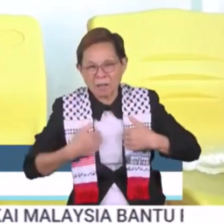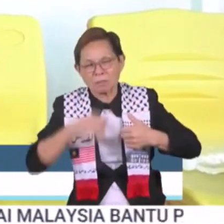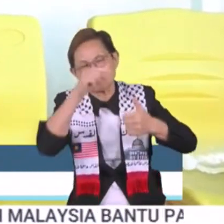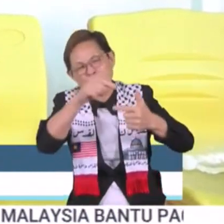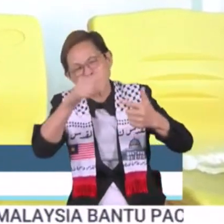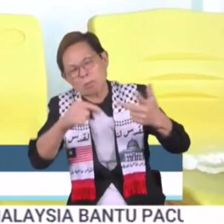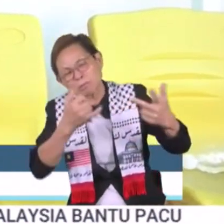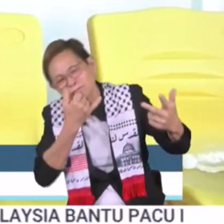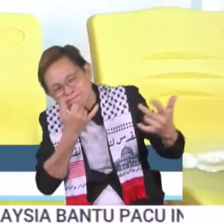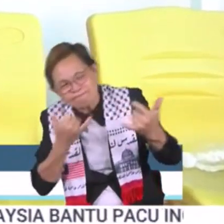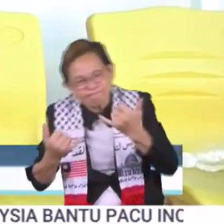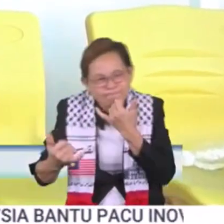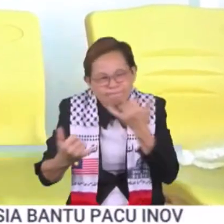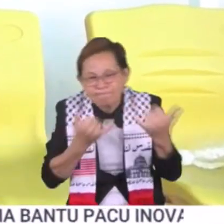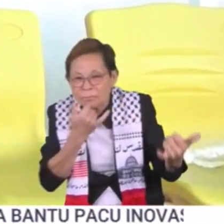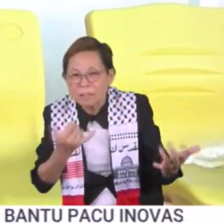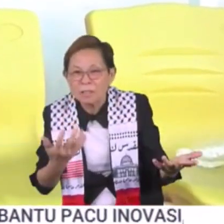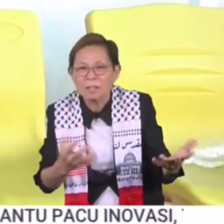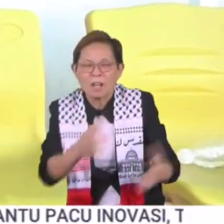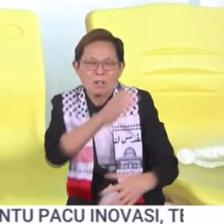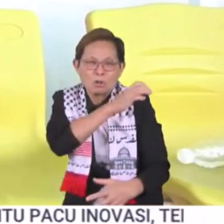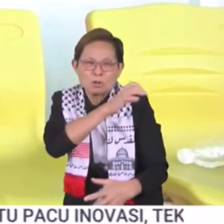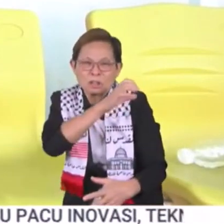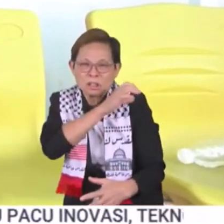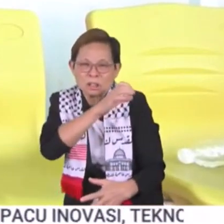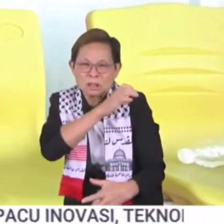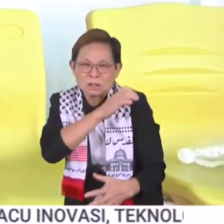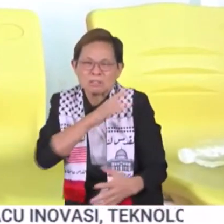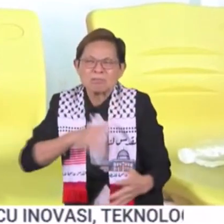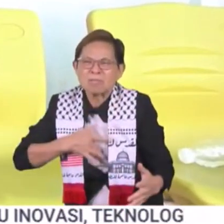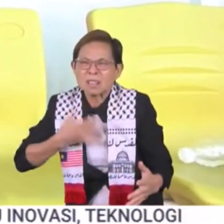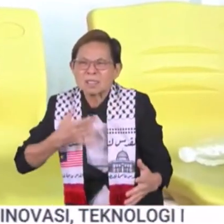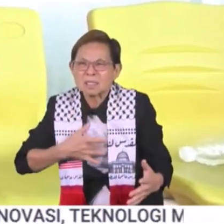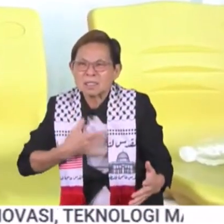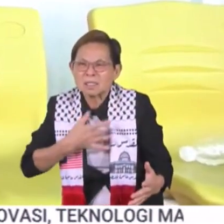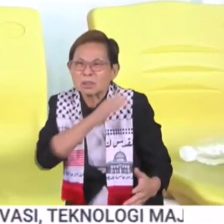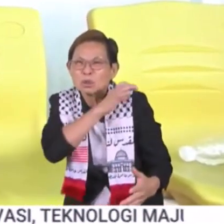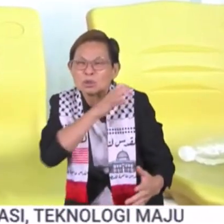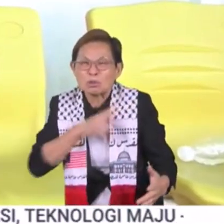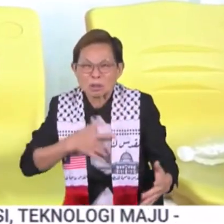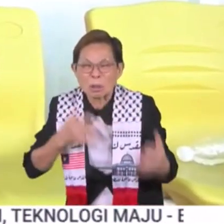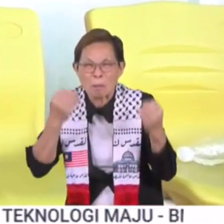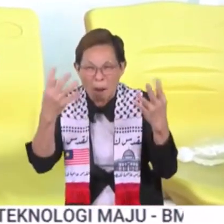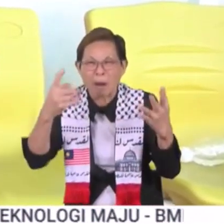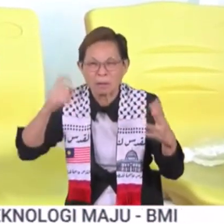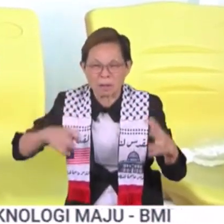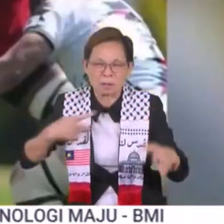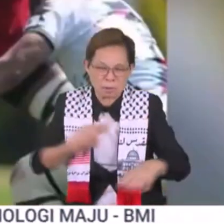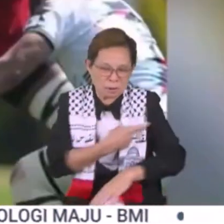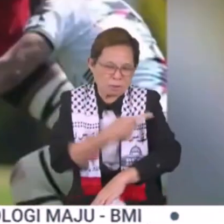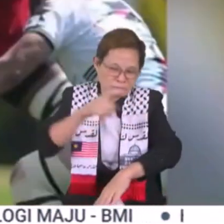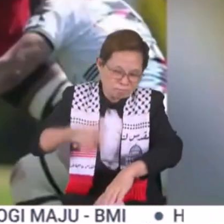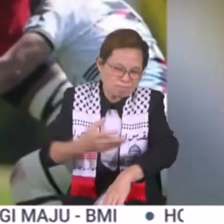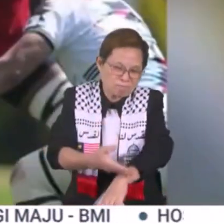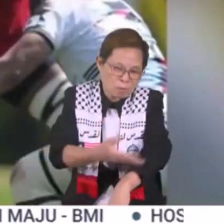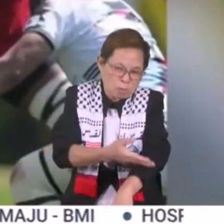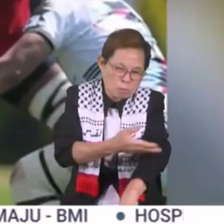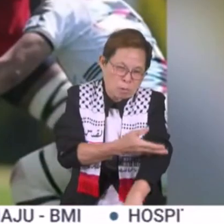beberapa mistake. So coaches merasakan yang banyak yang perlu kita perbaiki lagi.